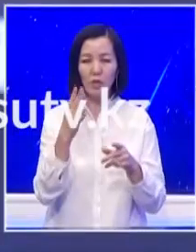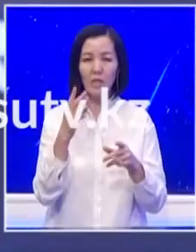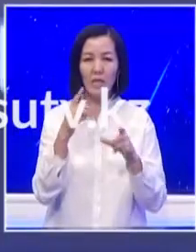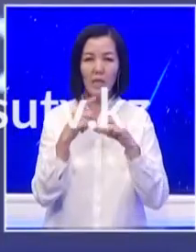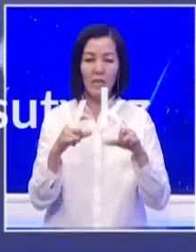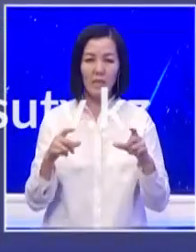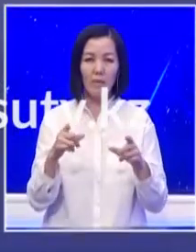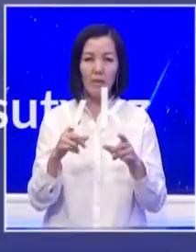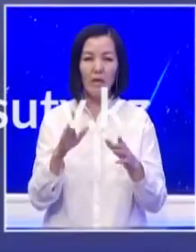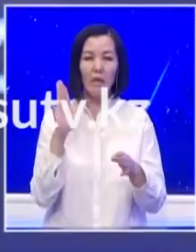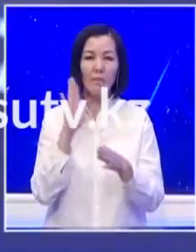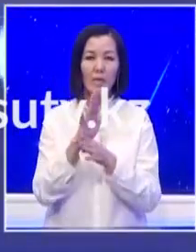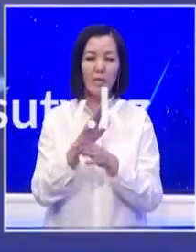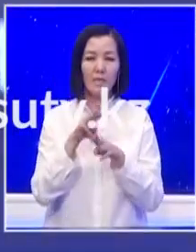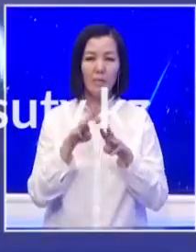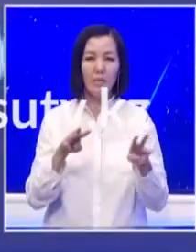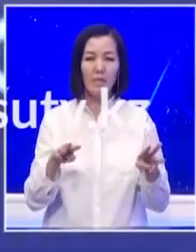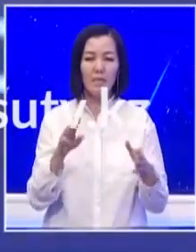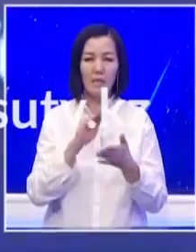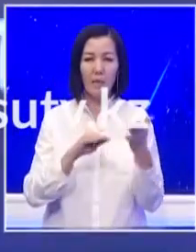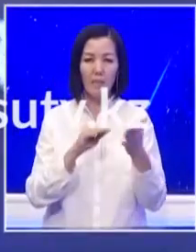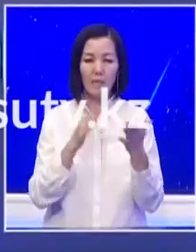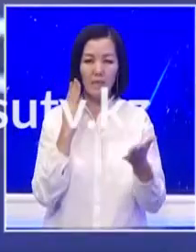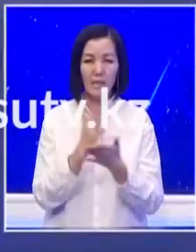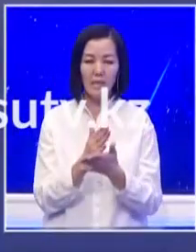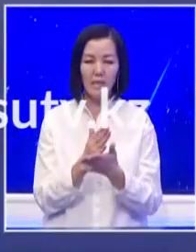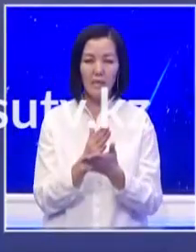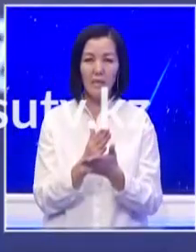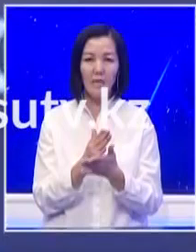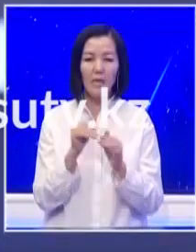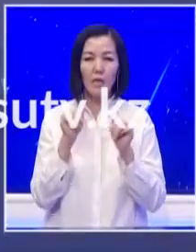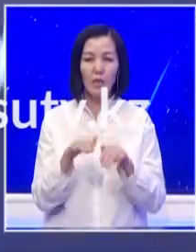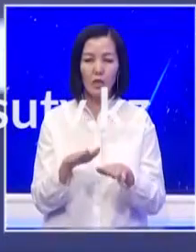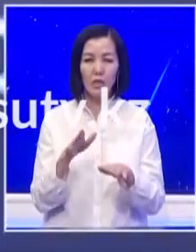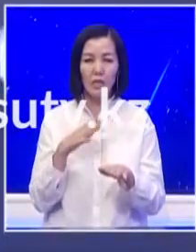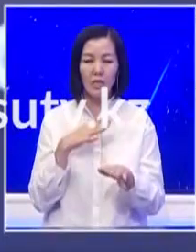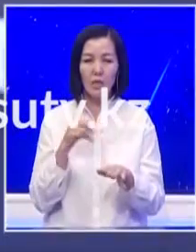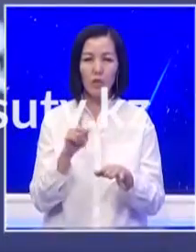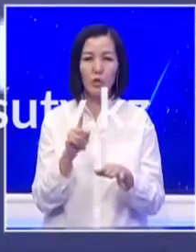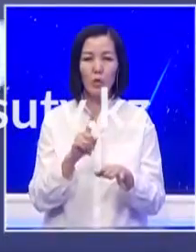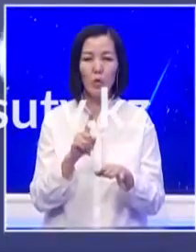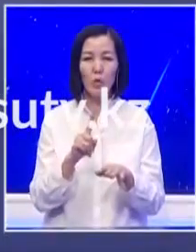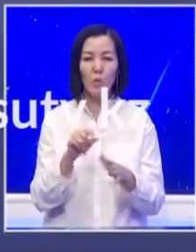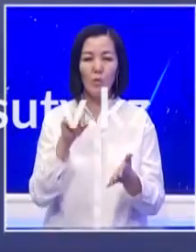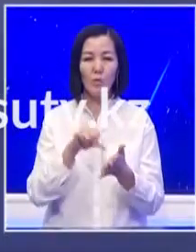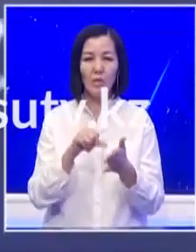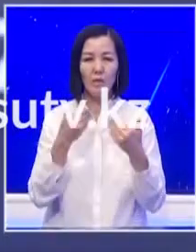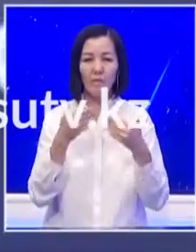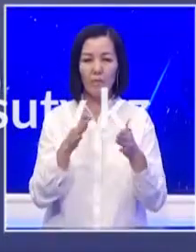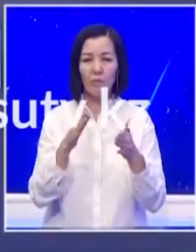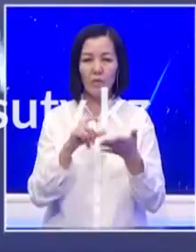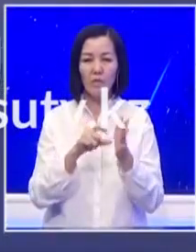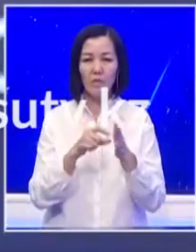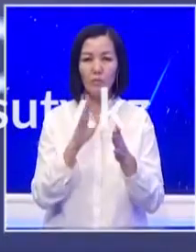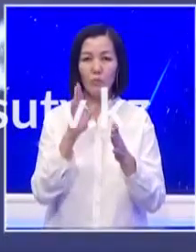экзамена. Они в приказе министра также указаны. Поэтому принято решение, что дети, учащиеся, выпускники будут